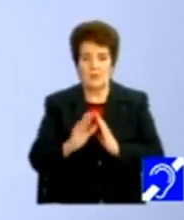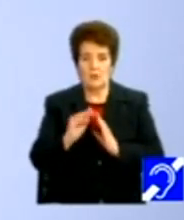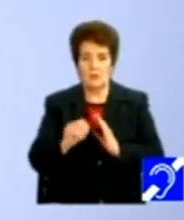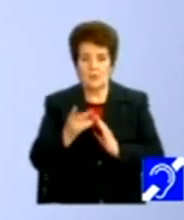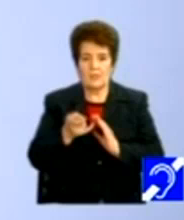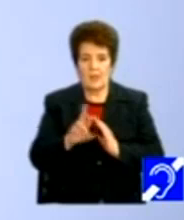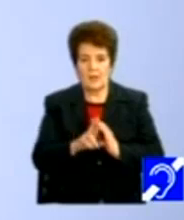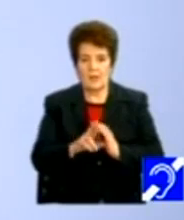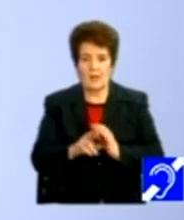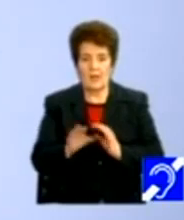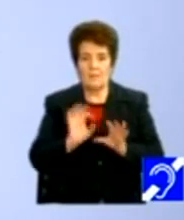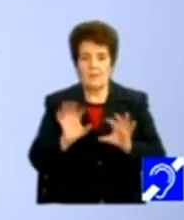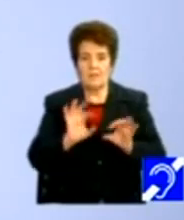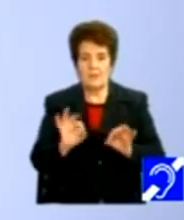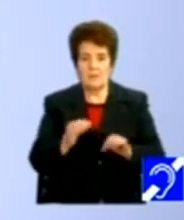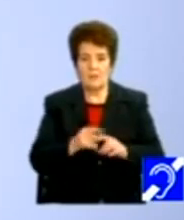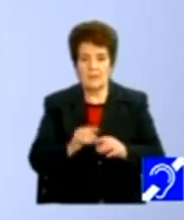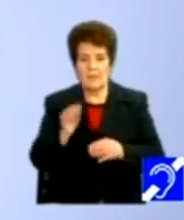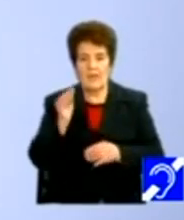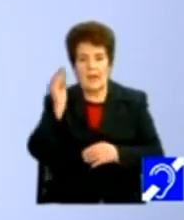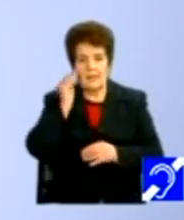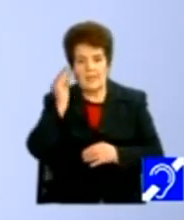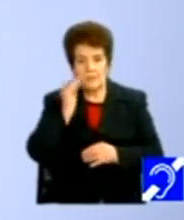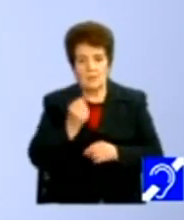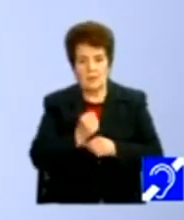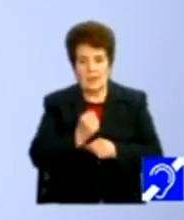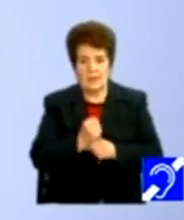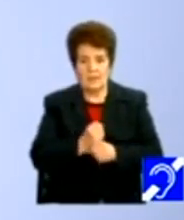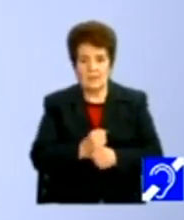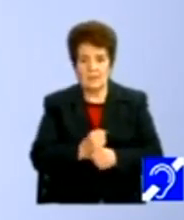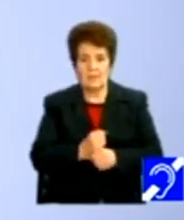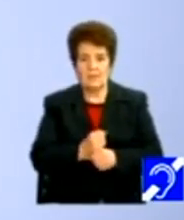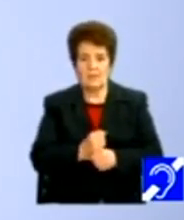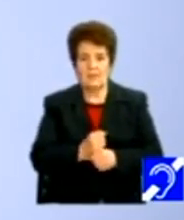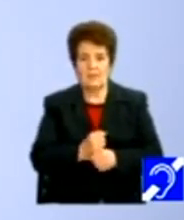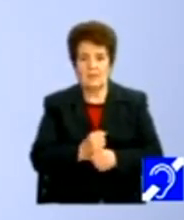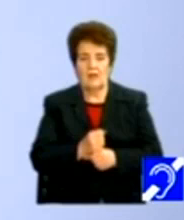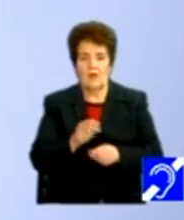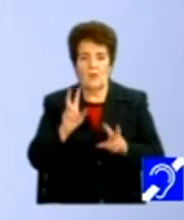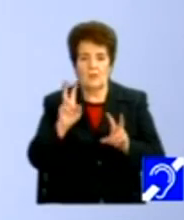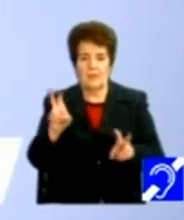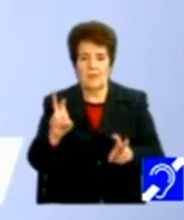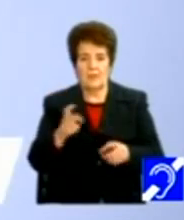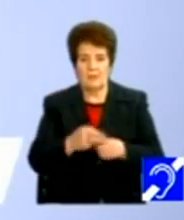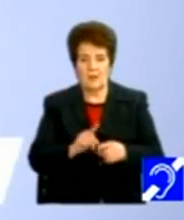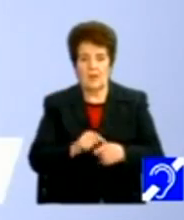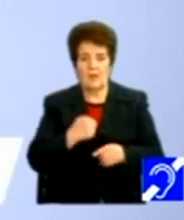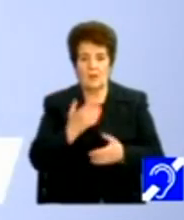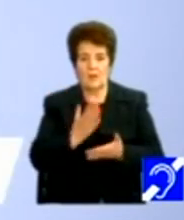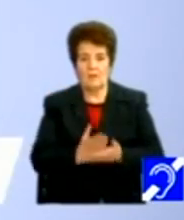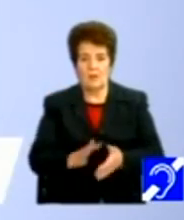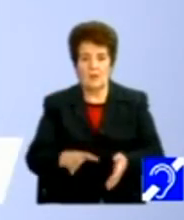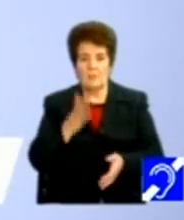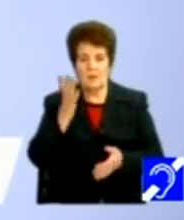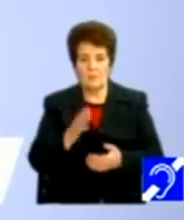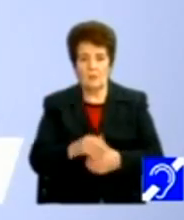mesajului electoral în condițiile în care intenționat se dorește isterizarea contextului în care ne aflăm. Am